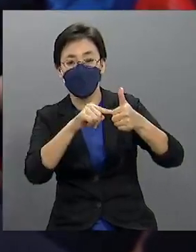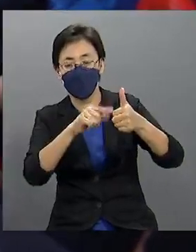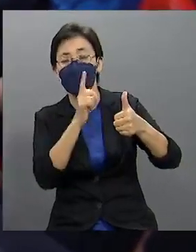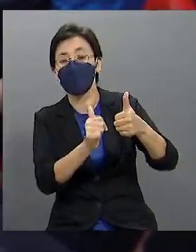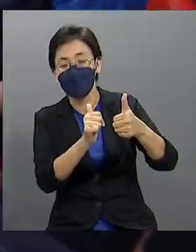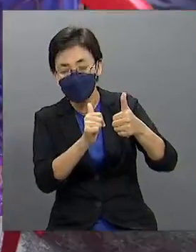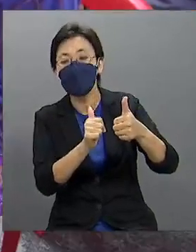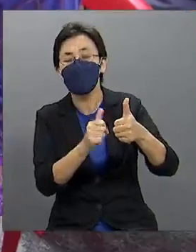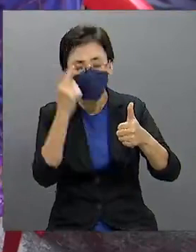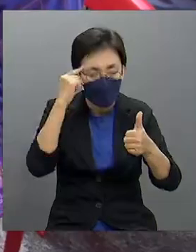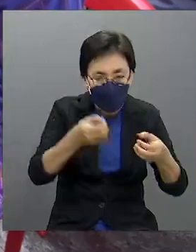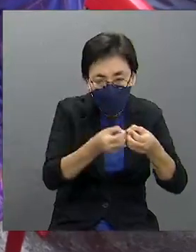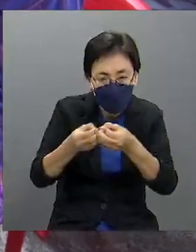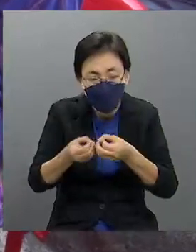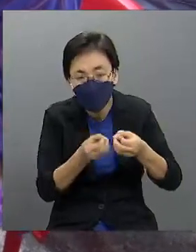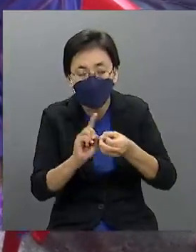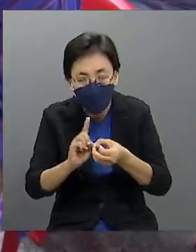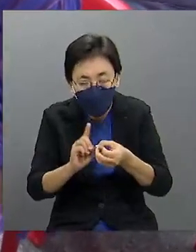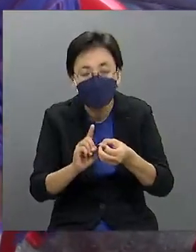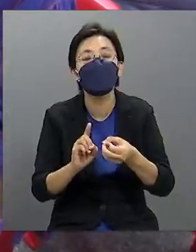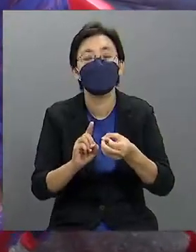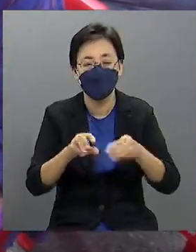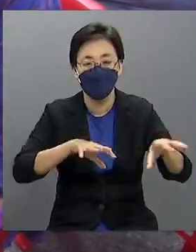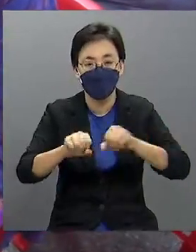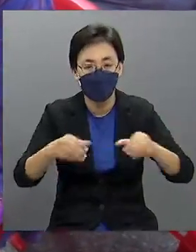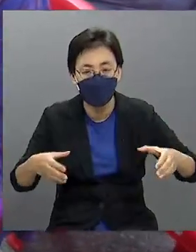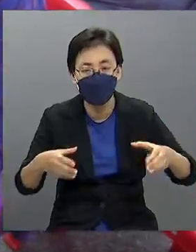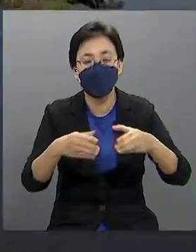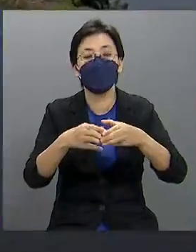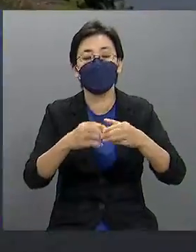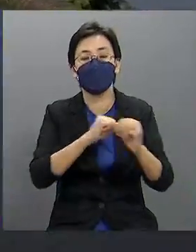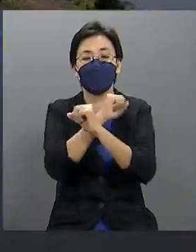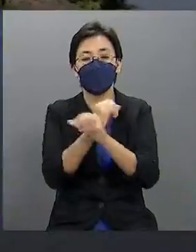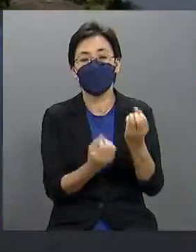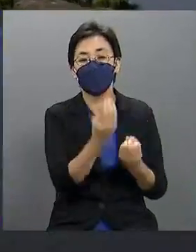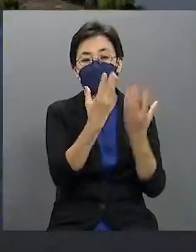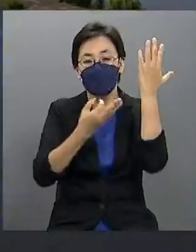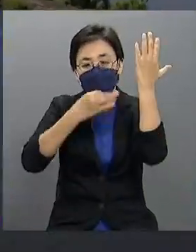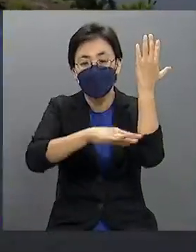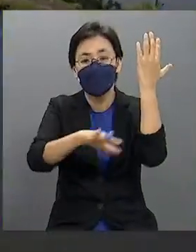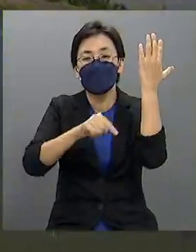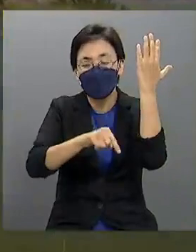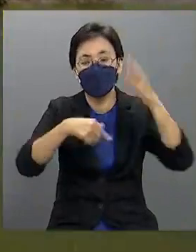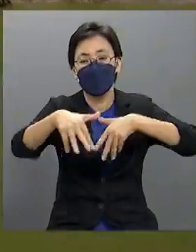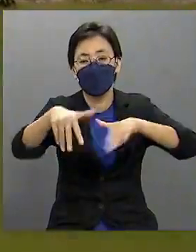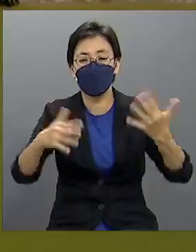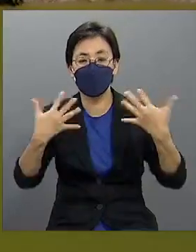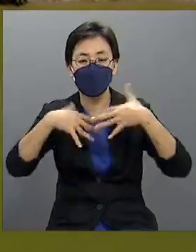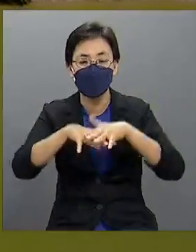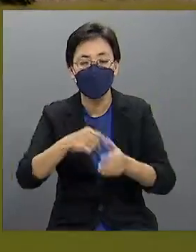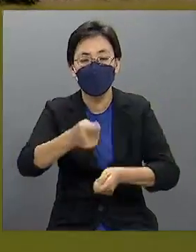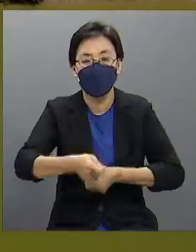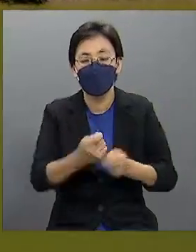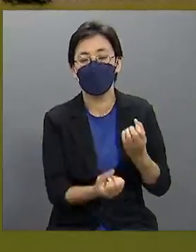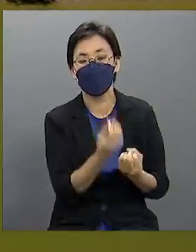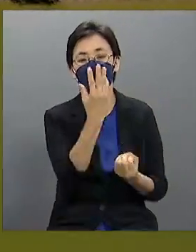โยการจัดตั้งถุ่มอนุรัษพัฒนาป่าชายเลนน้ำหน้าให้ชุมชนเขามันมส่วรวมปลุกป่าและพัฒนาฟ